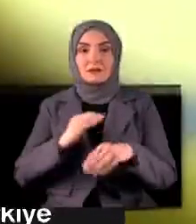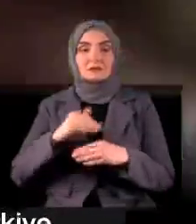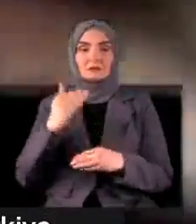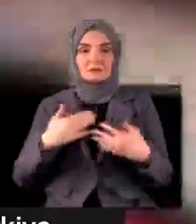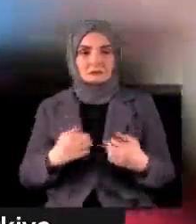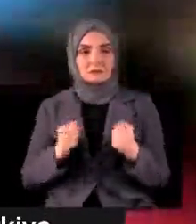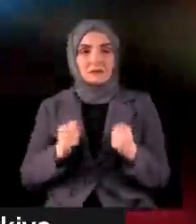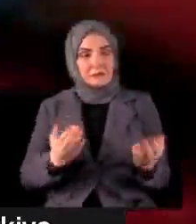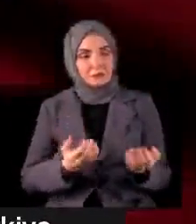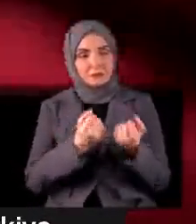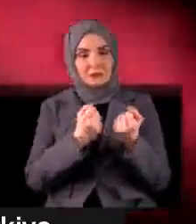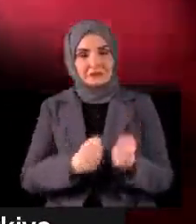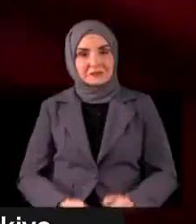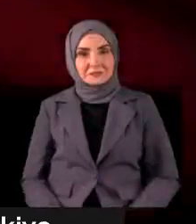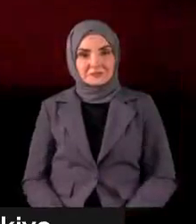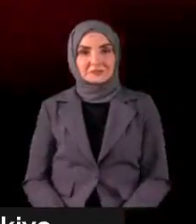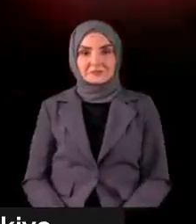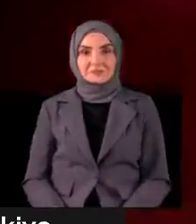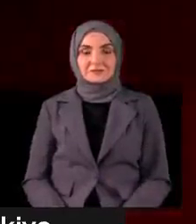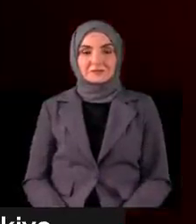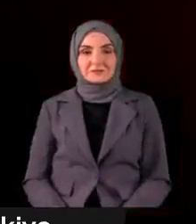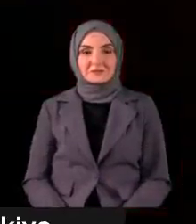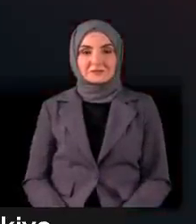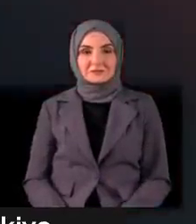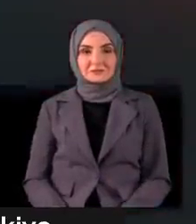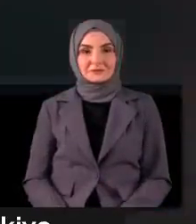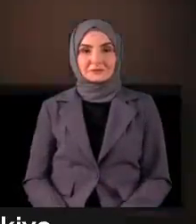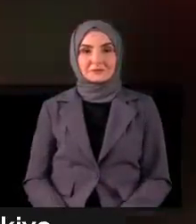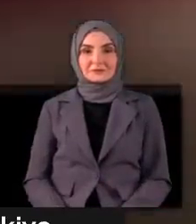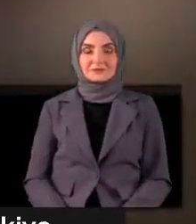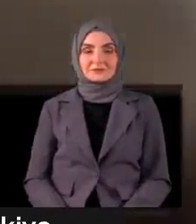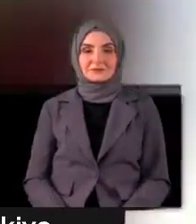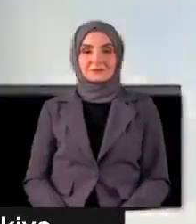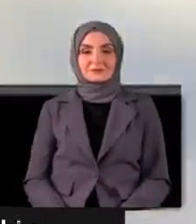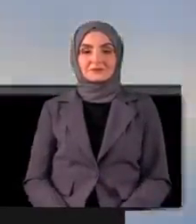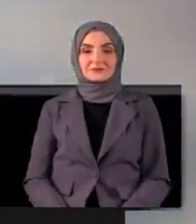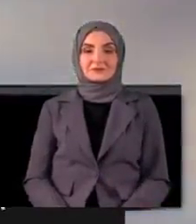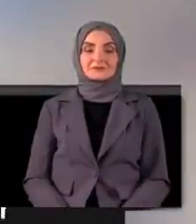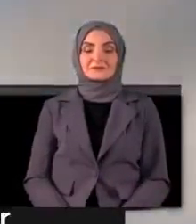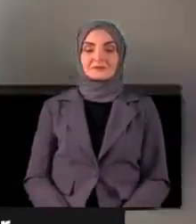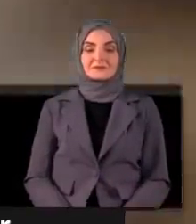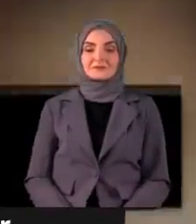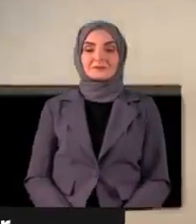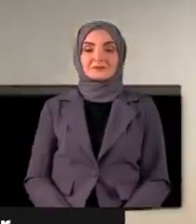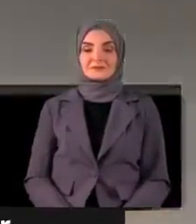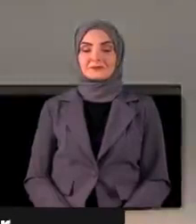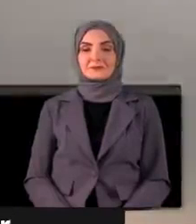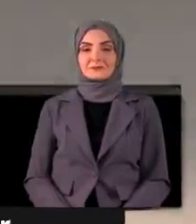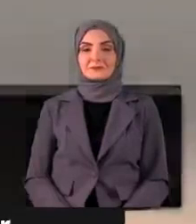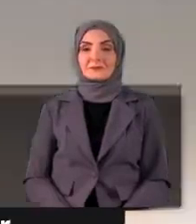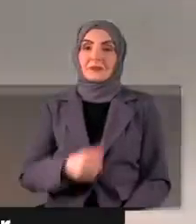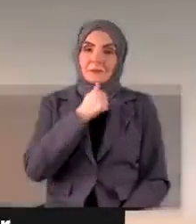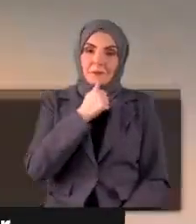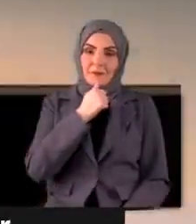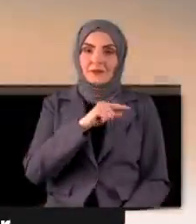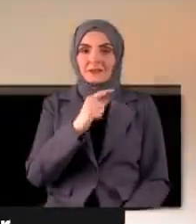çıkartıldı. Yola açalım be. Yol aç, yol aç, yol aç. Baba ile küçük